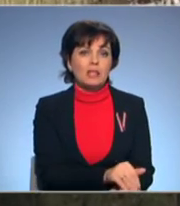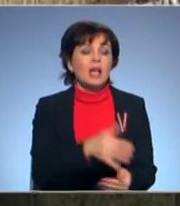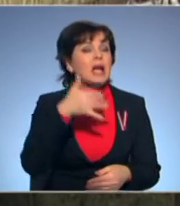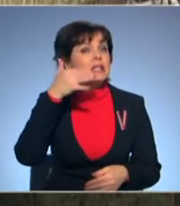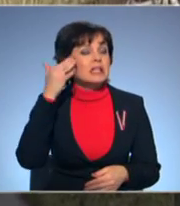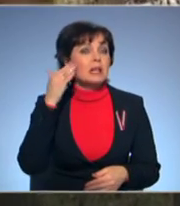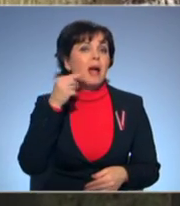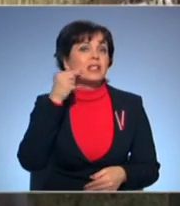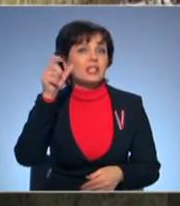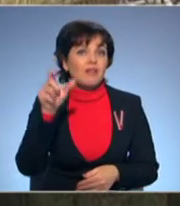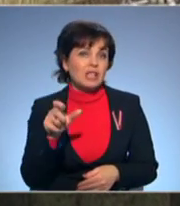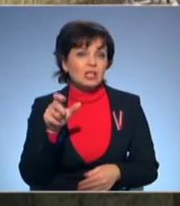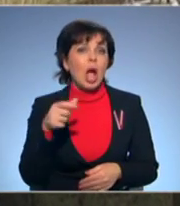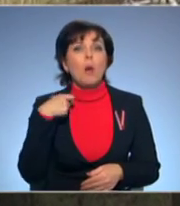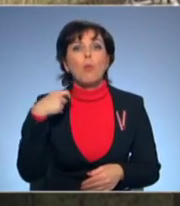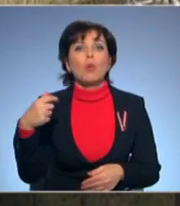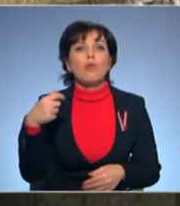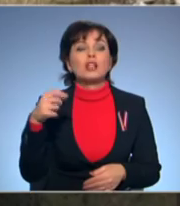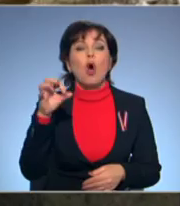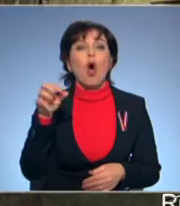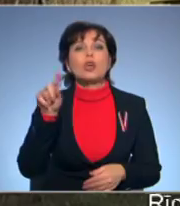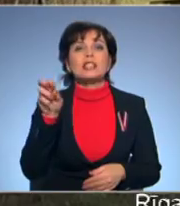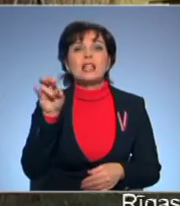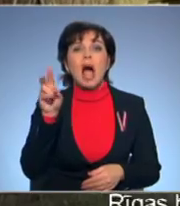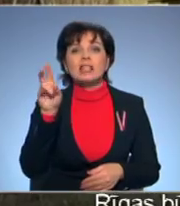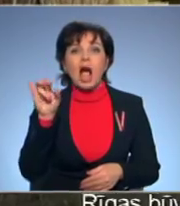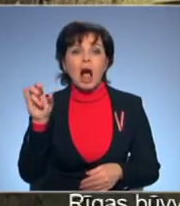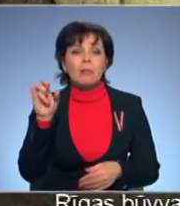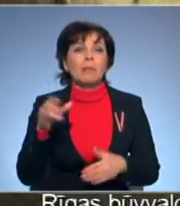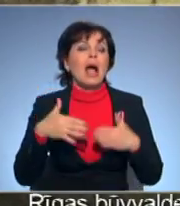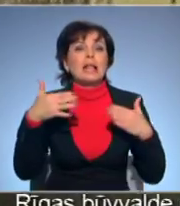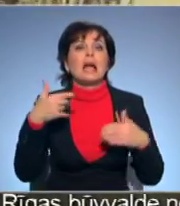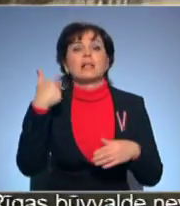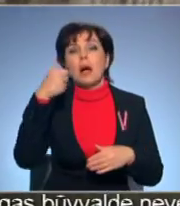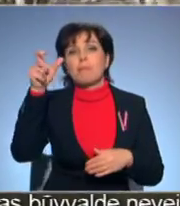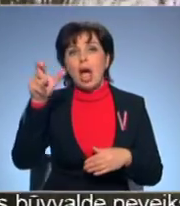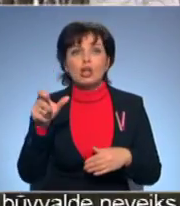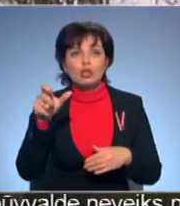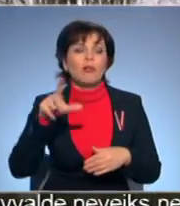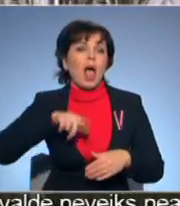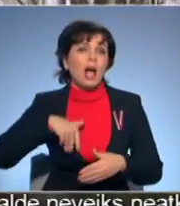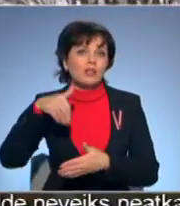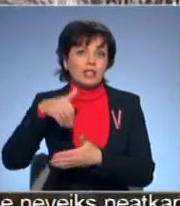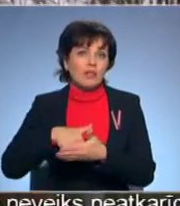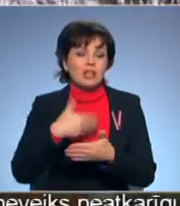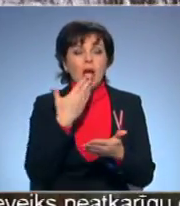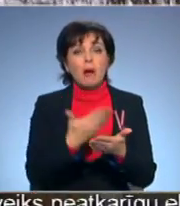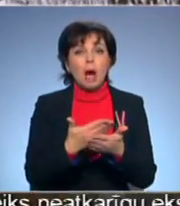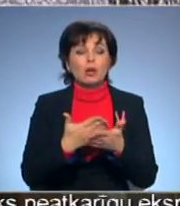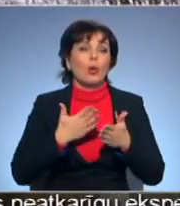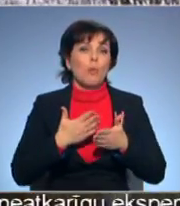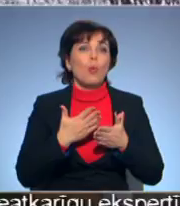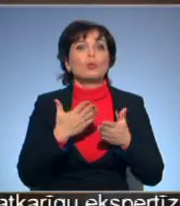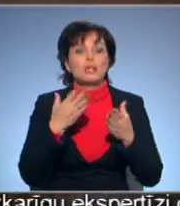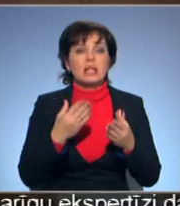Sirmais vīrs uzskata, ka pulkvedis Oskars Kalpaks ir viena no lielākajām personībām Latvijas vēsturē un paraugs mūsdienu